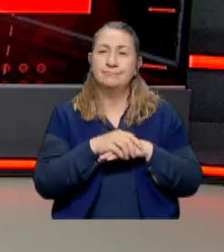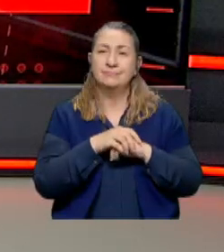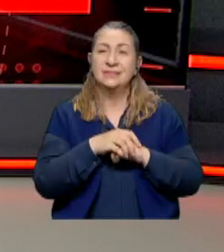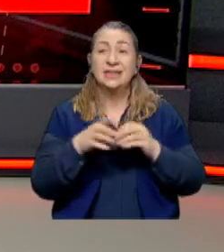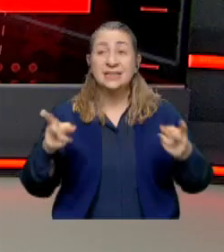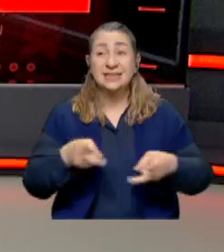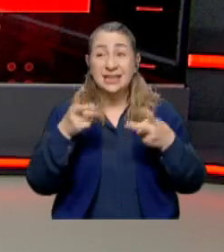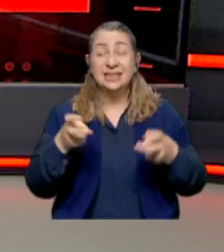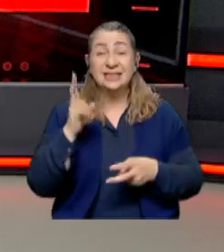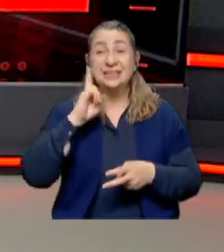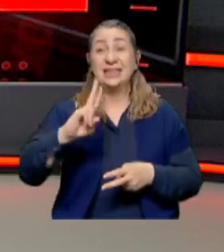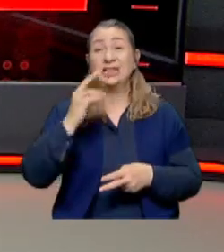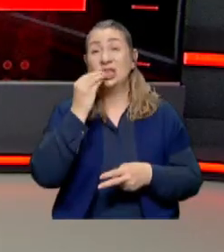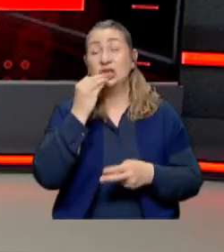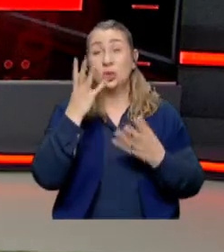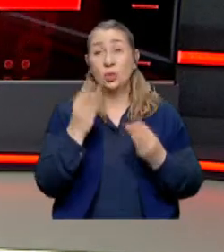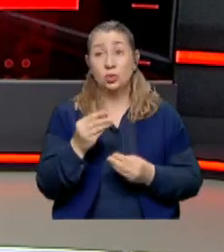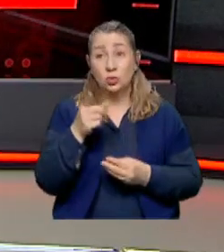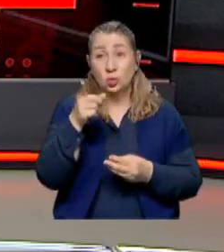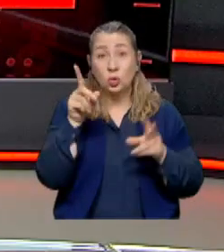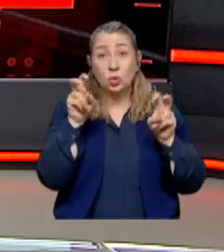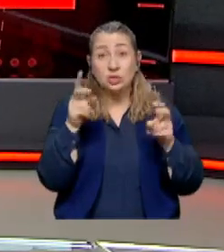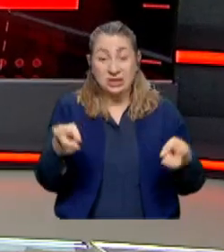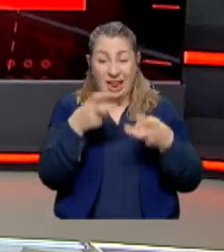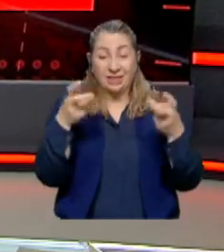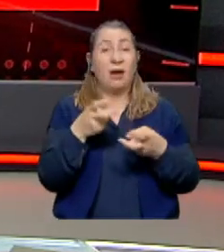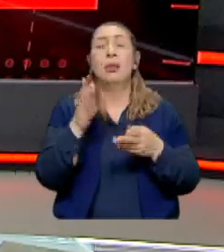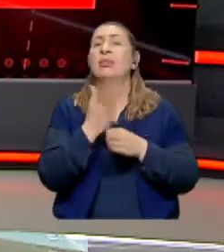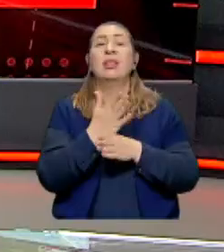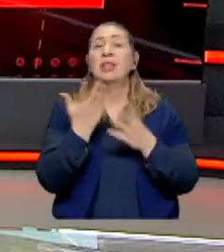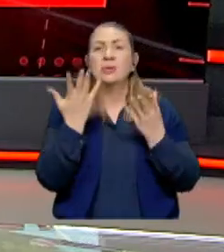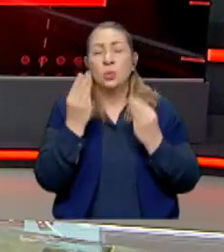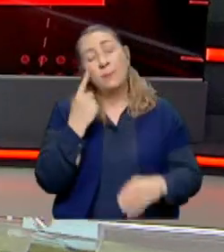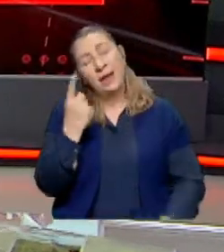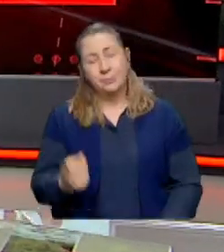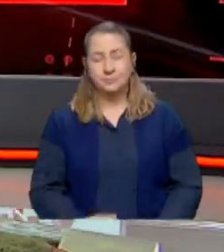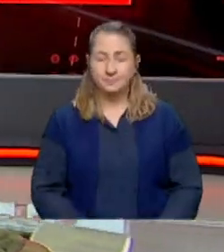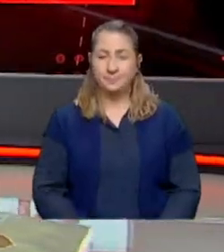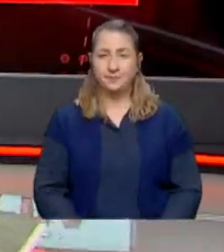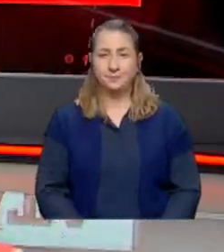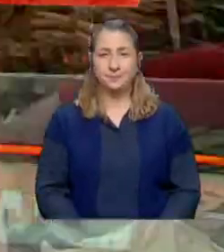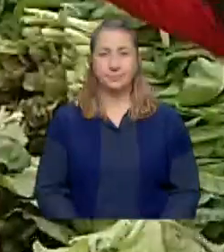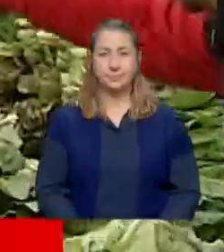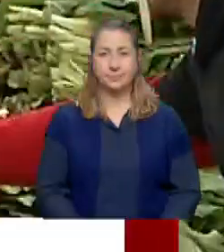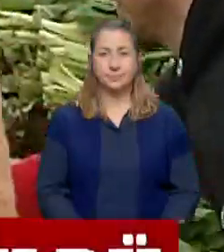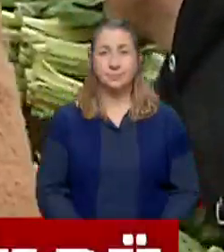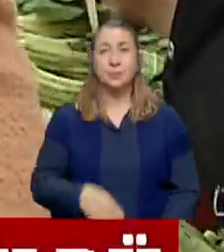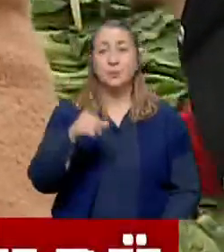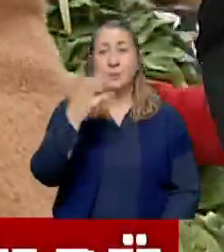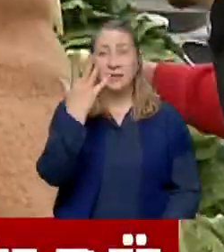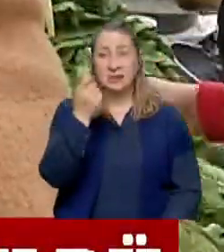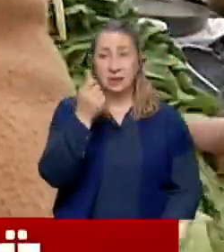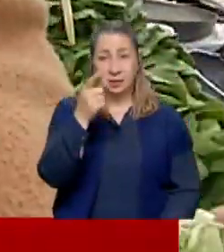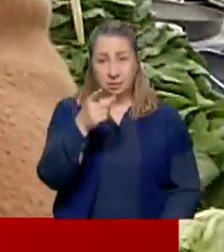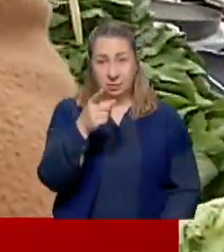bir salata zengin yiyeceği oldu şimdi konumuz saat neden nasıl oldu Bir bakalım 15